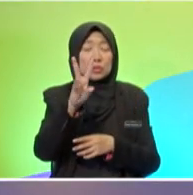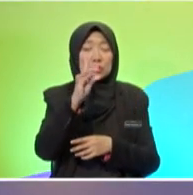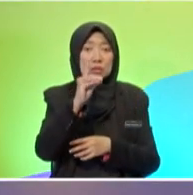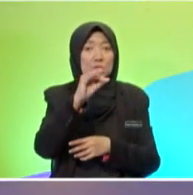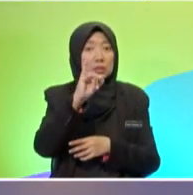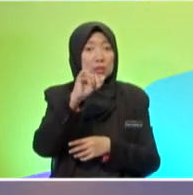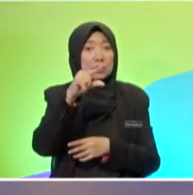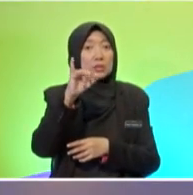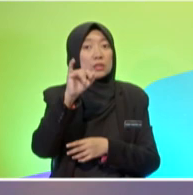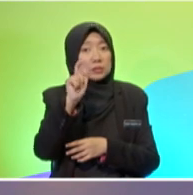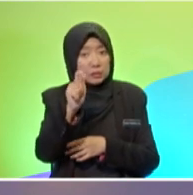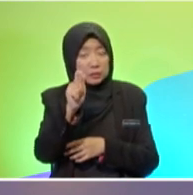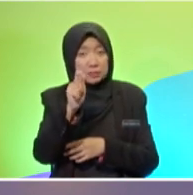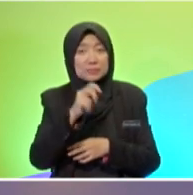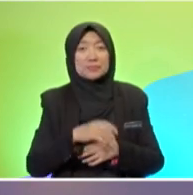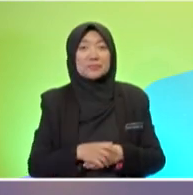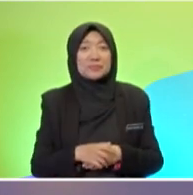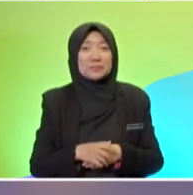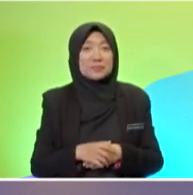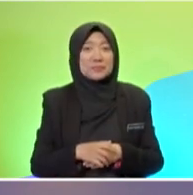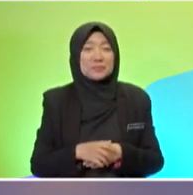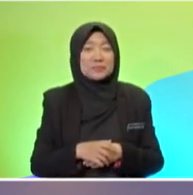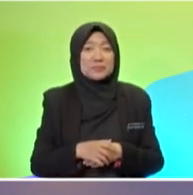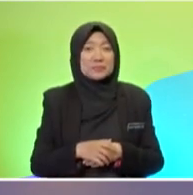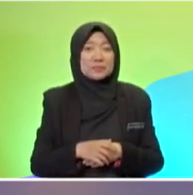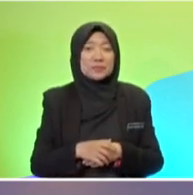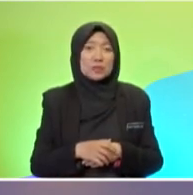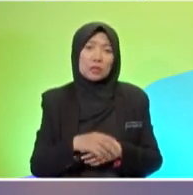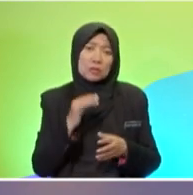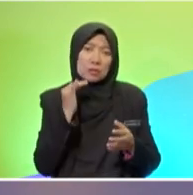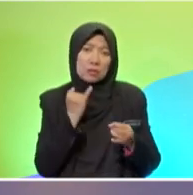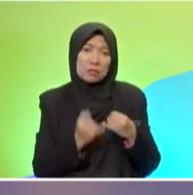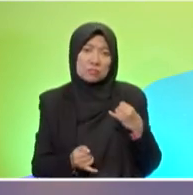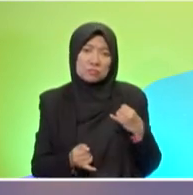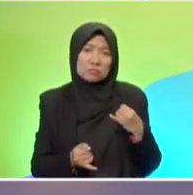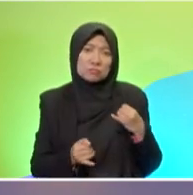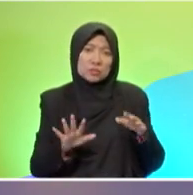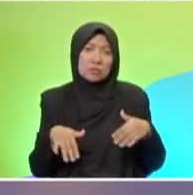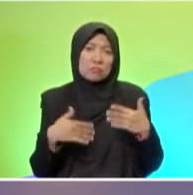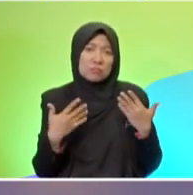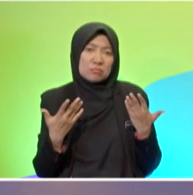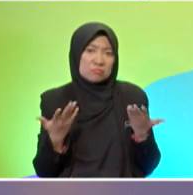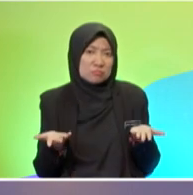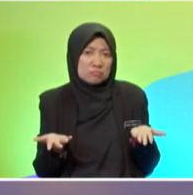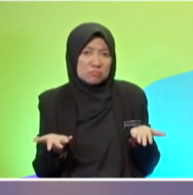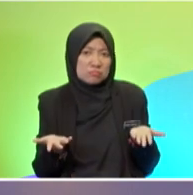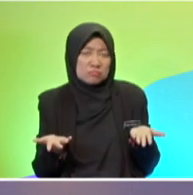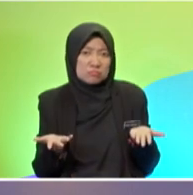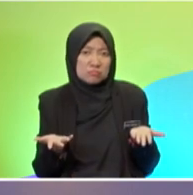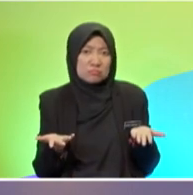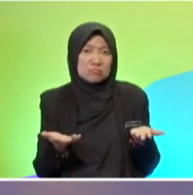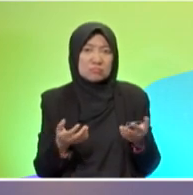Kan cikgu betul tak? Betul, betul. Kalau ini nombor yang terakhir. Macam betul payah tak, je. Sebab dia terakhir ni dia